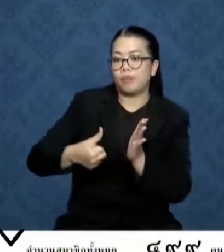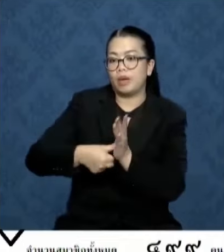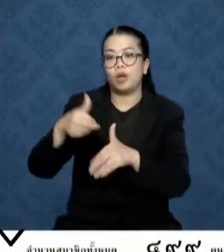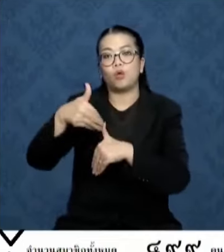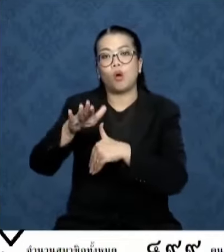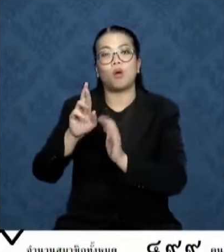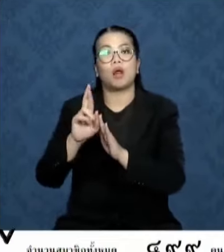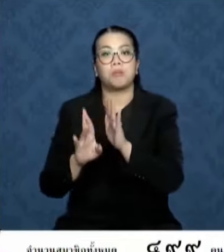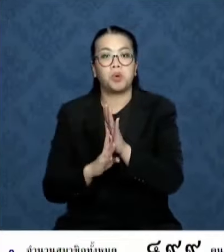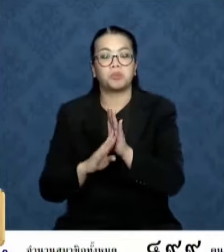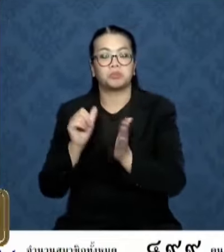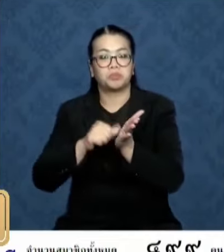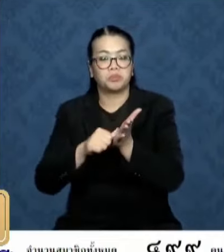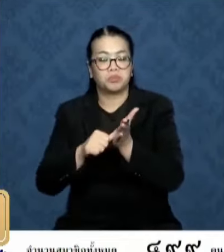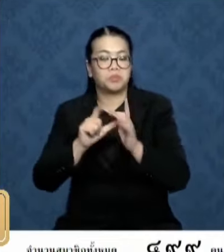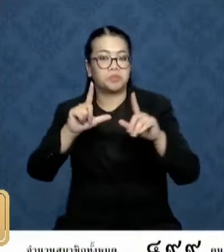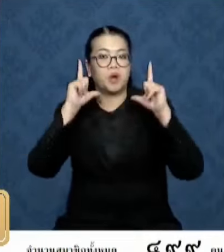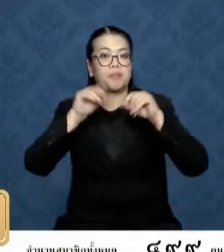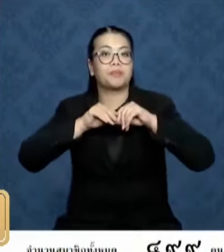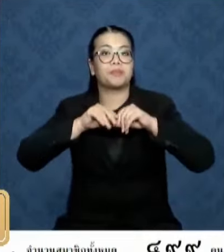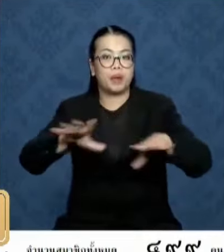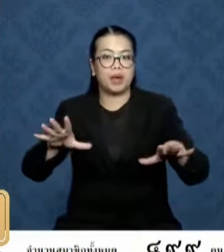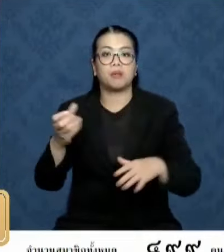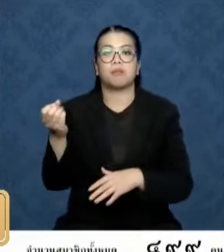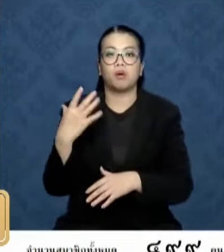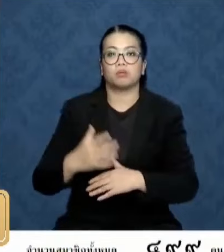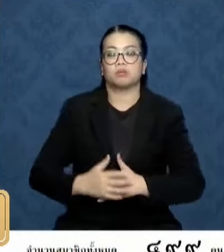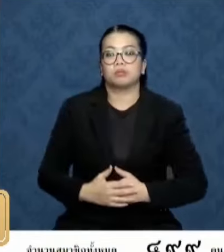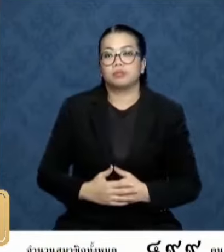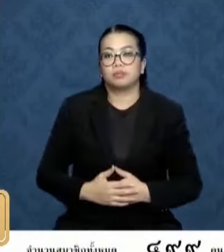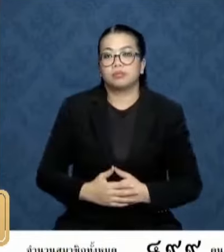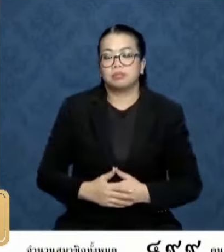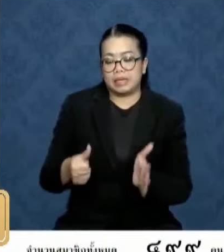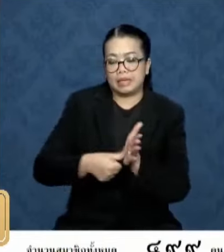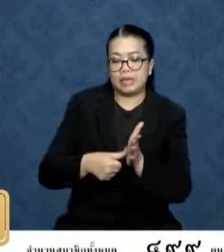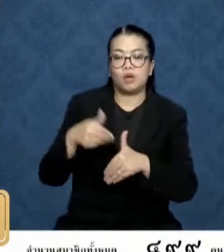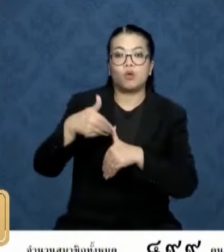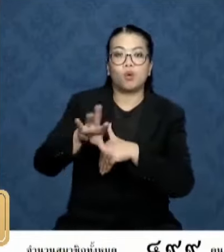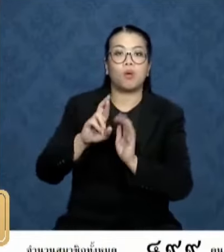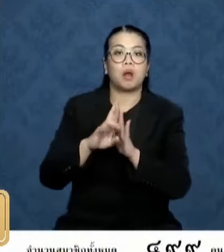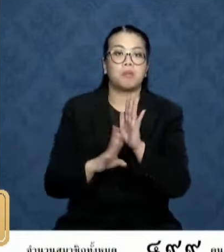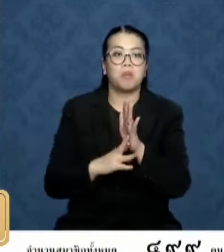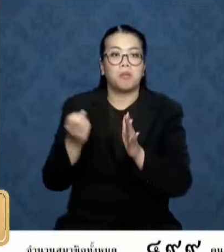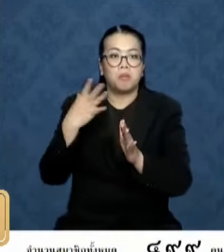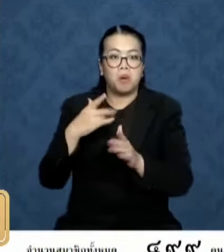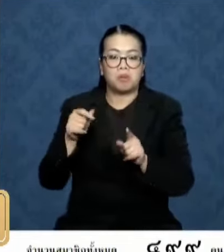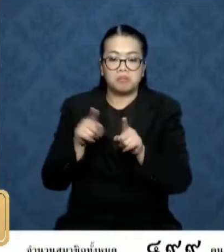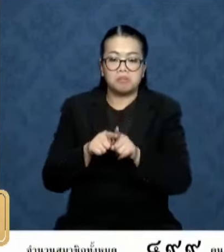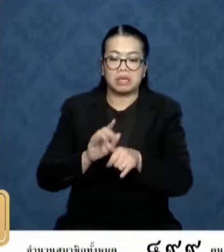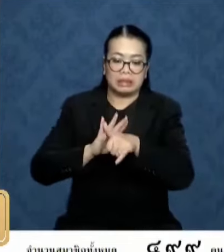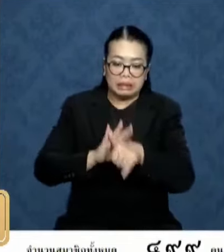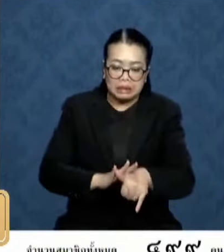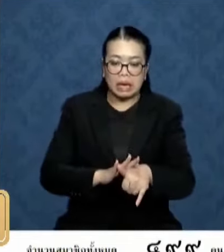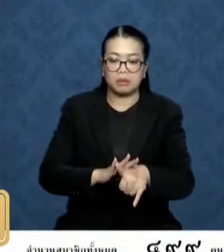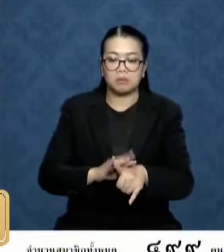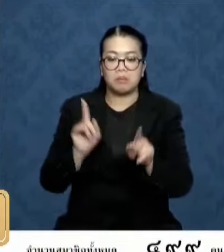บบ อย่ใหญ่โตท่านได้อุปามา เรื่นี้นอกระบบ ไ้ประดุดังการค้าชัดในยุกใหม่